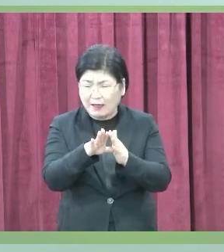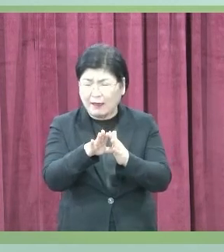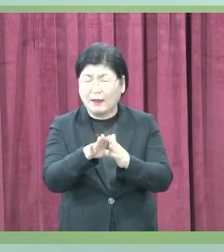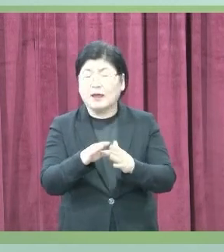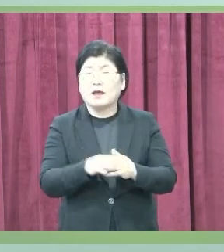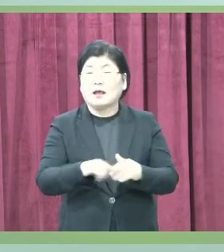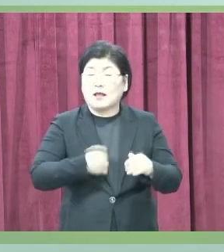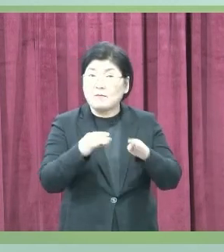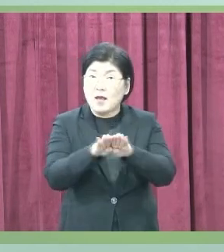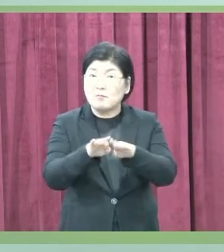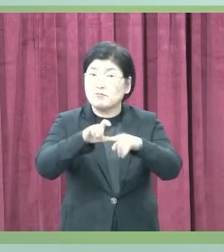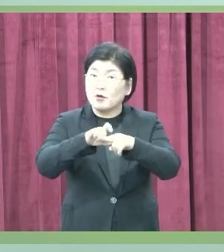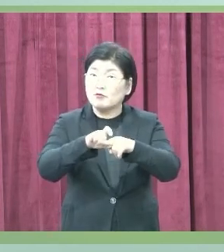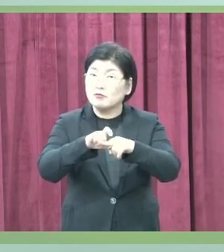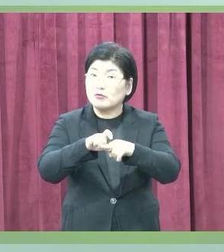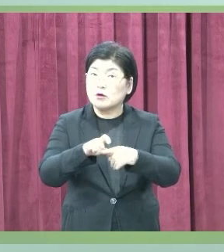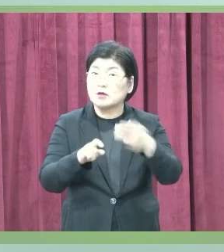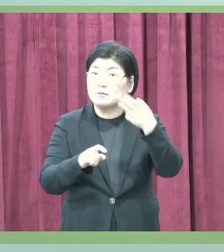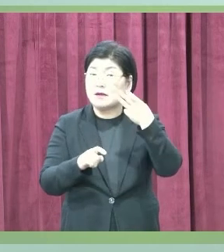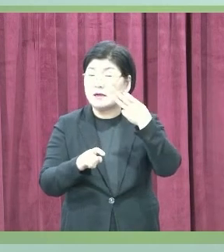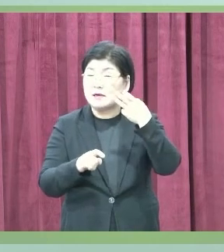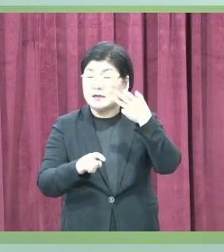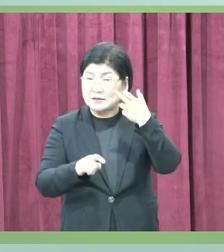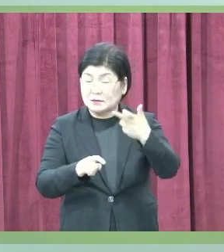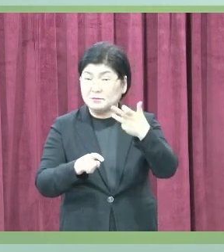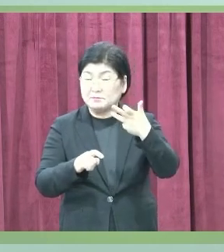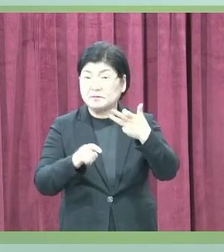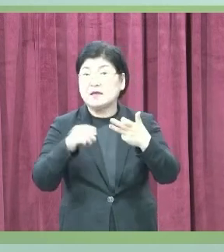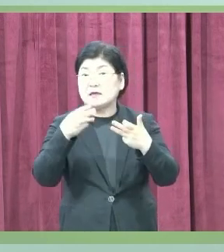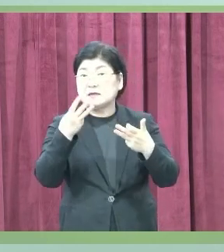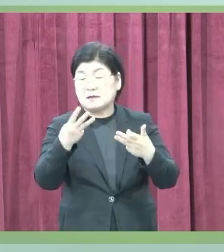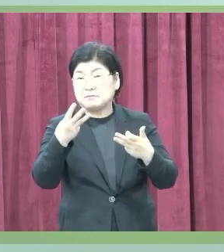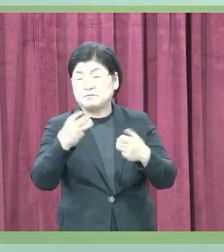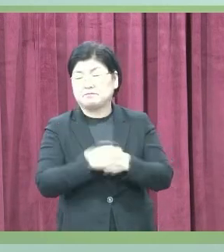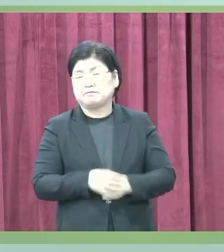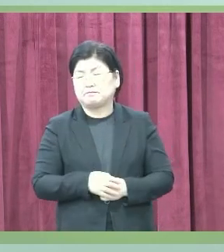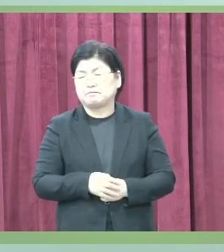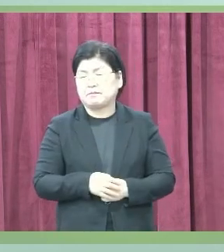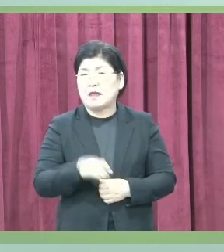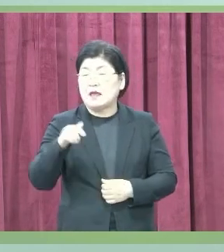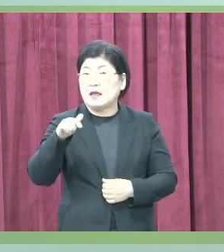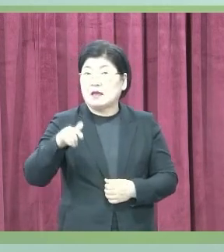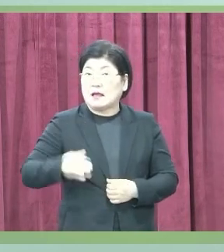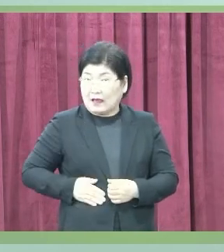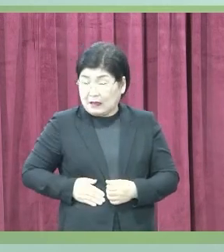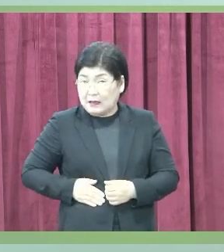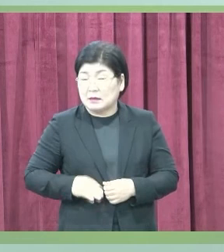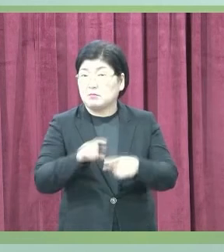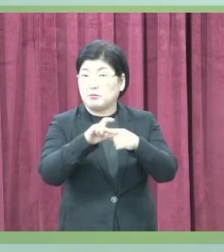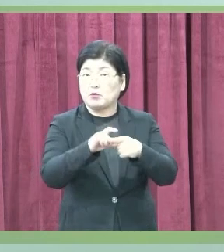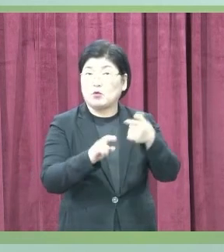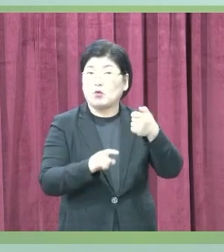같은 경우는 평균 연령이 18.3세, 사망시 평균 연령이 23.8세입니다. 간 같은 경우는 평균